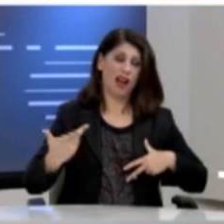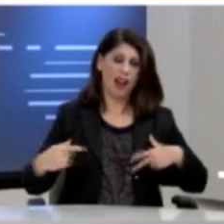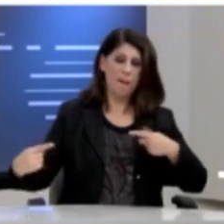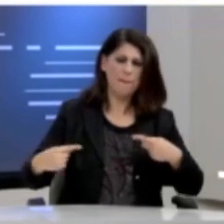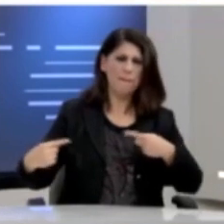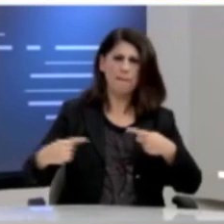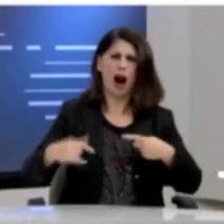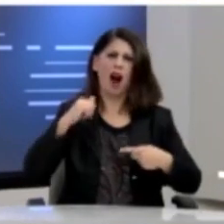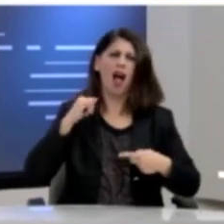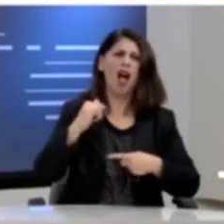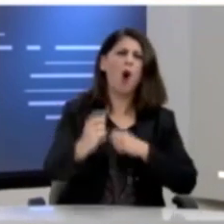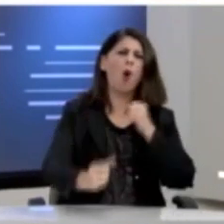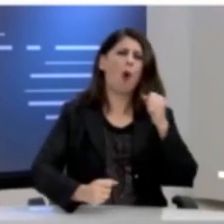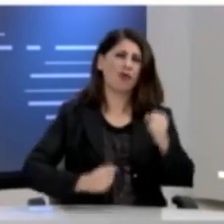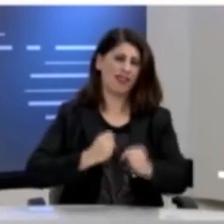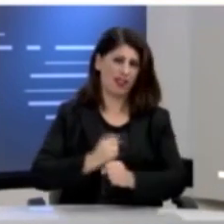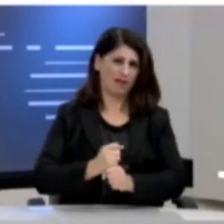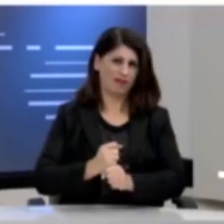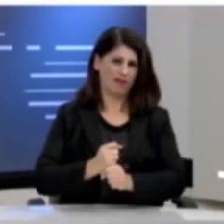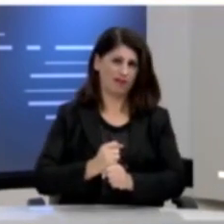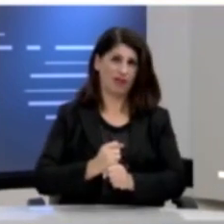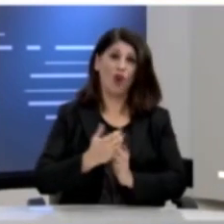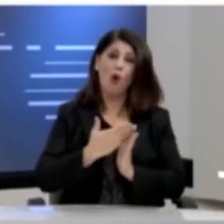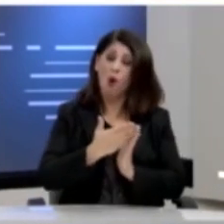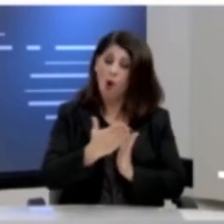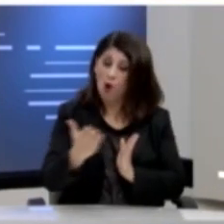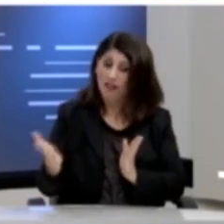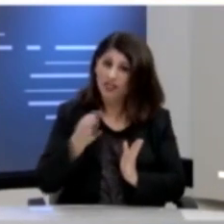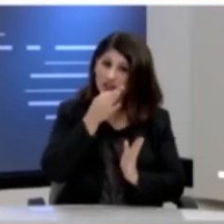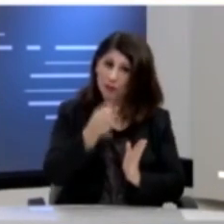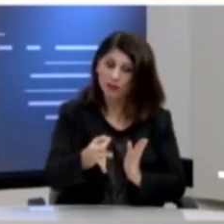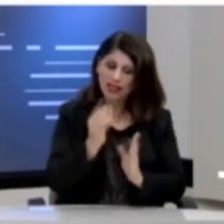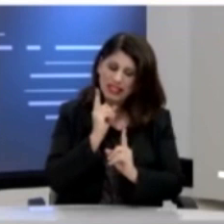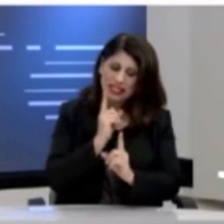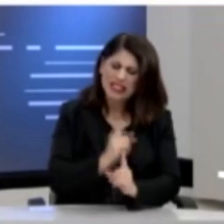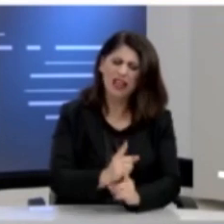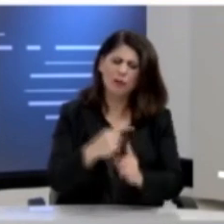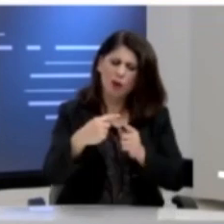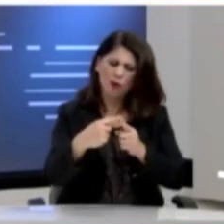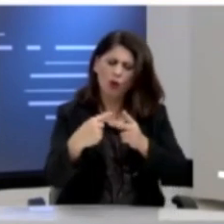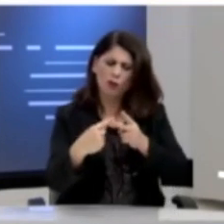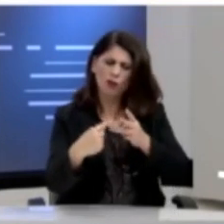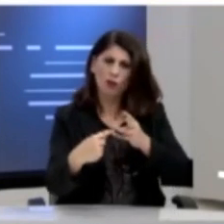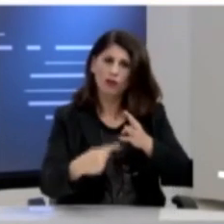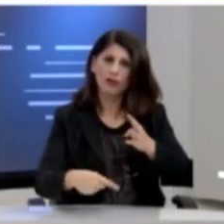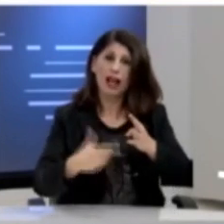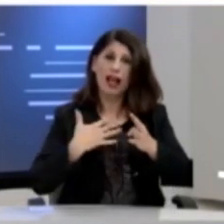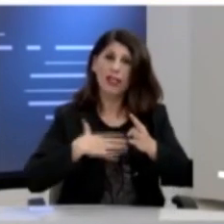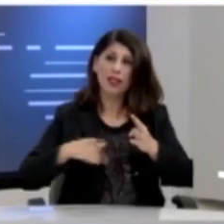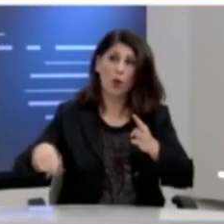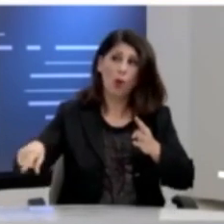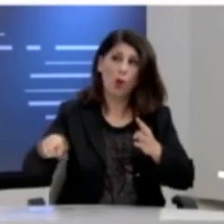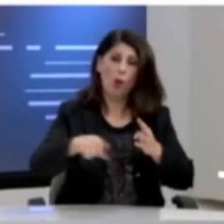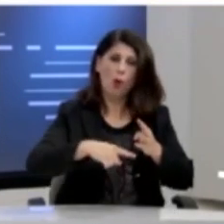εντάσεις διαιωνίζονται. Και αυτά είναι επίσης συγκεκριμένα, παρότι θέλουν να μας κάνουν να τα